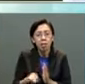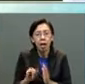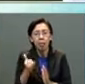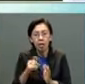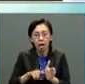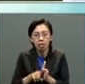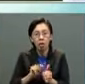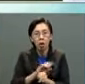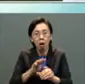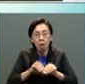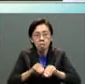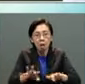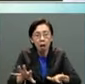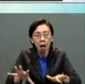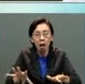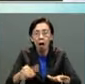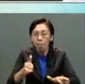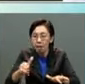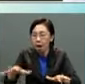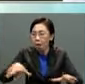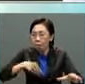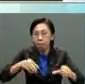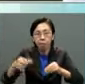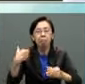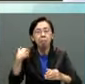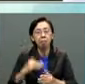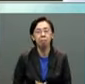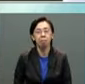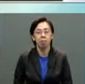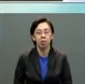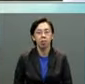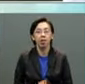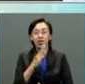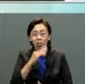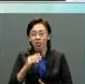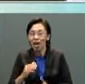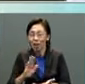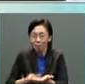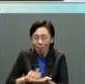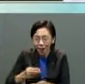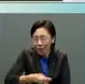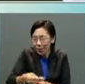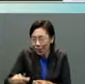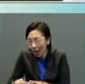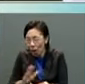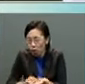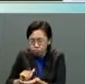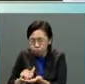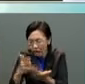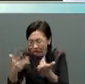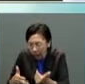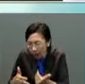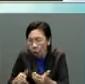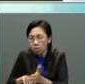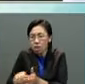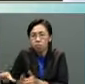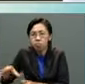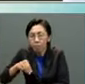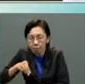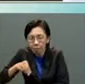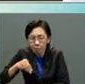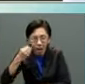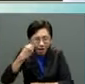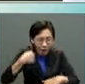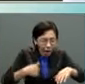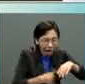เชื้อขึ้นมาได้นะครับเพราะว่าไปเล่นอยู่ตรงนั้นแล้วกลับมานะครับได้รับเชื้อโรคกลับมาก็เดือดร้อนกันทั้งครอบครัวนะครับ